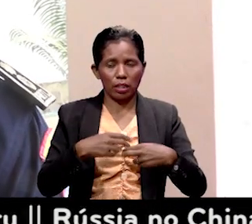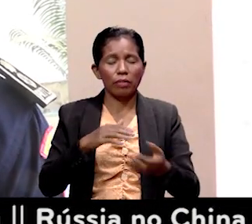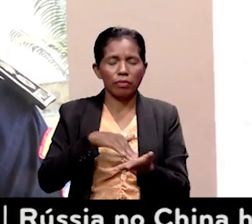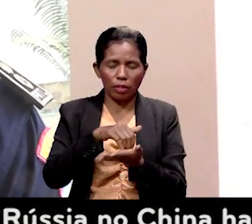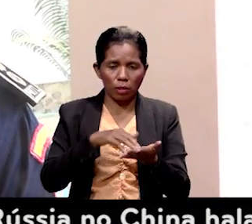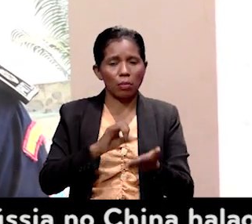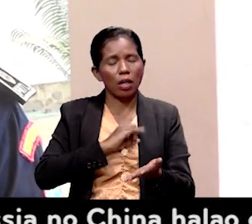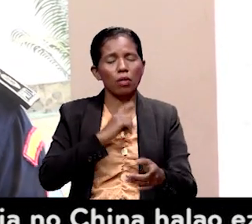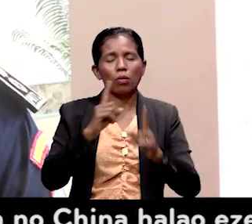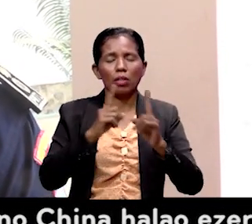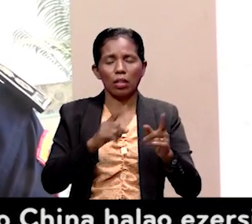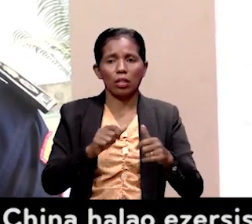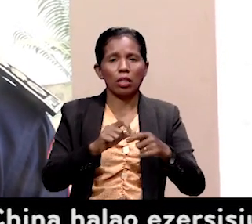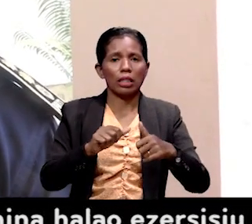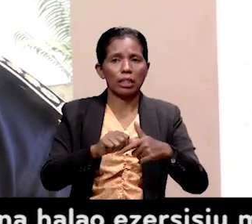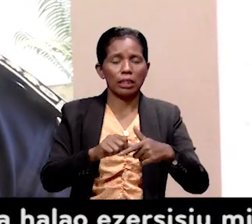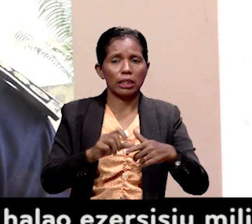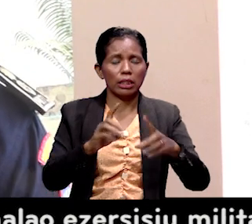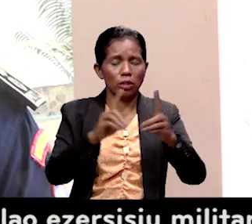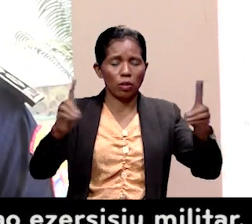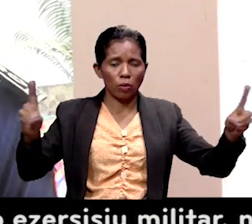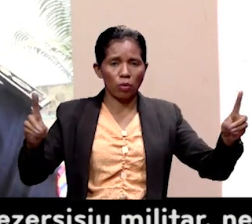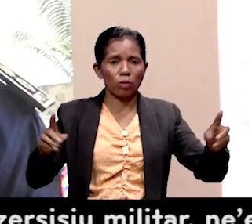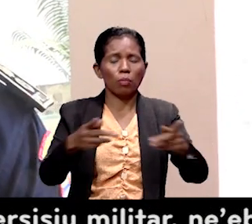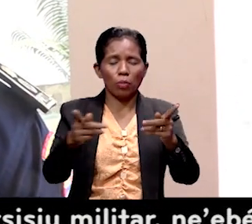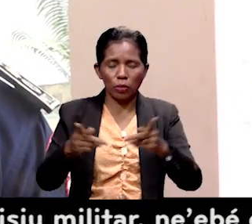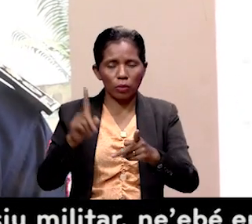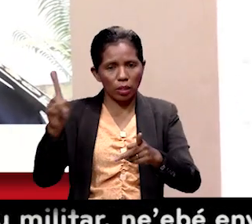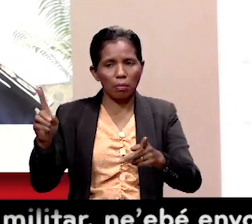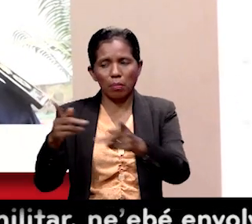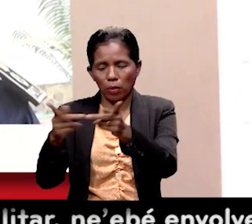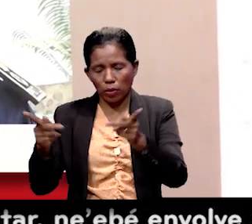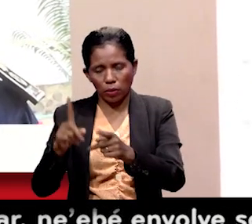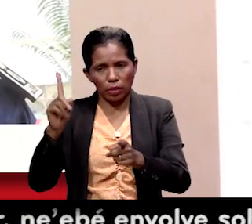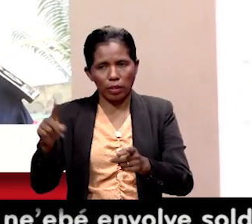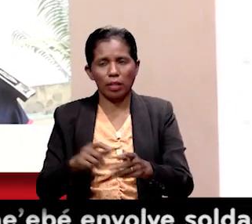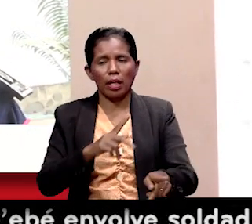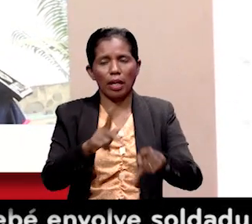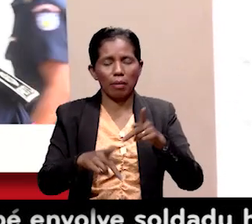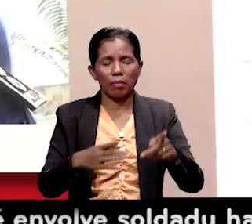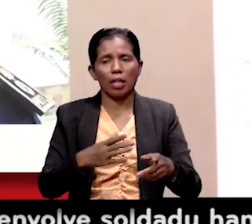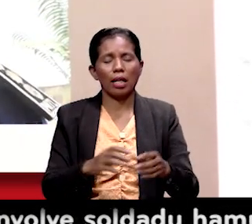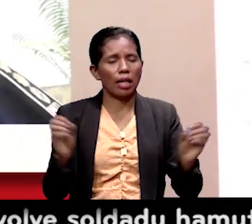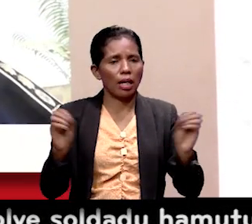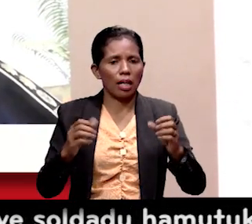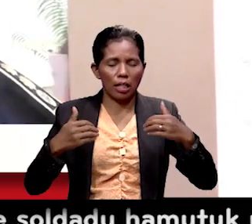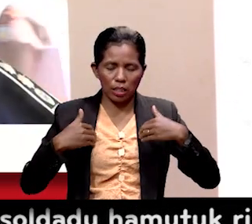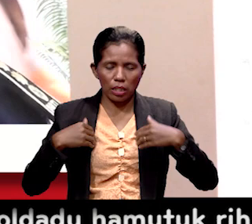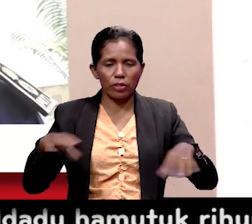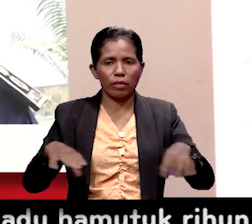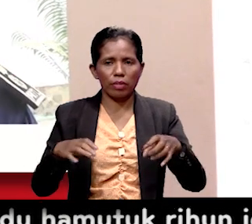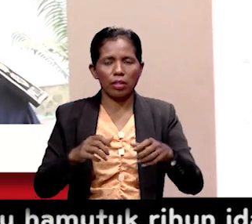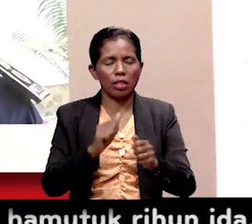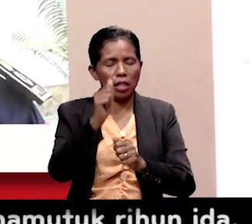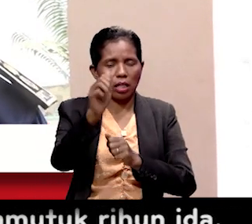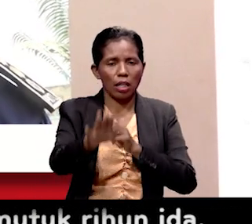bane distansia nebe maka dokter tete su postida ba postida. Agora postida nia nebe maka ema limitado depois nia la o to be kilometer sano